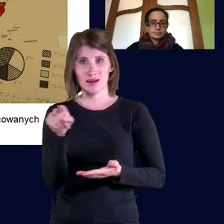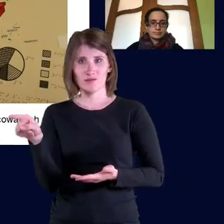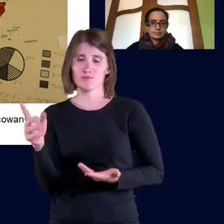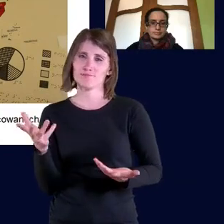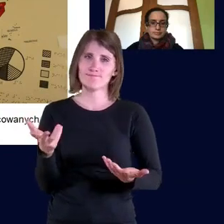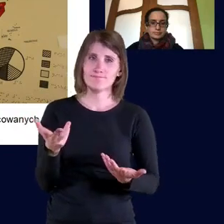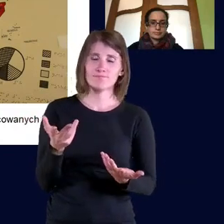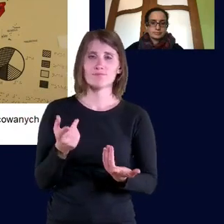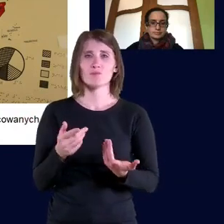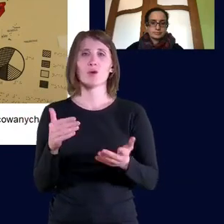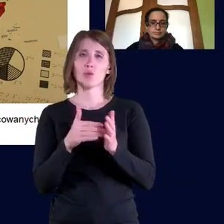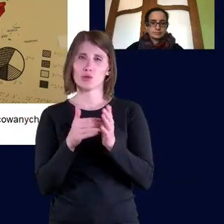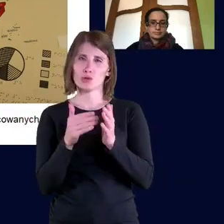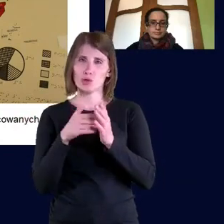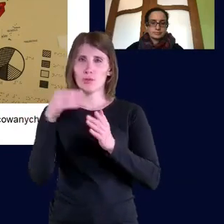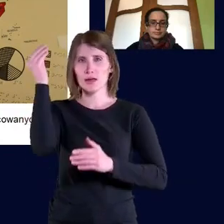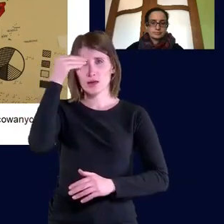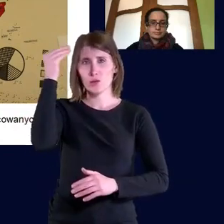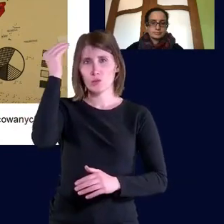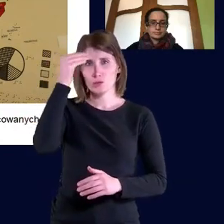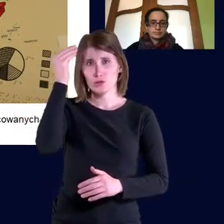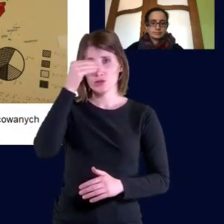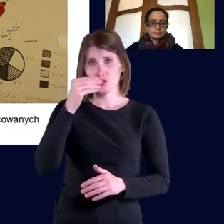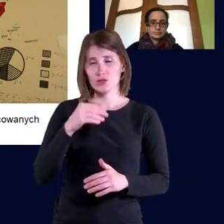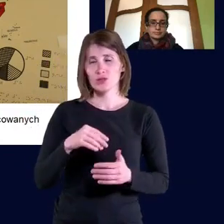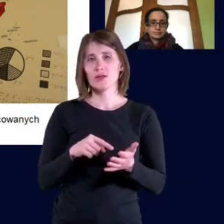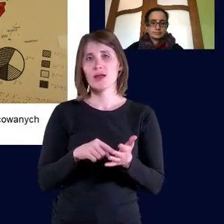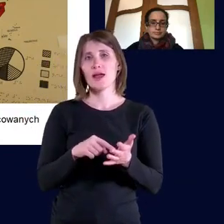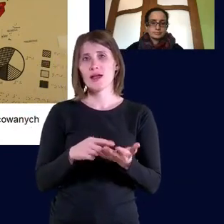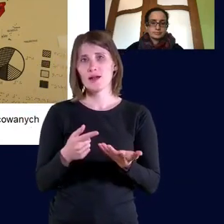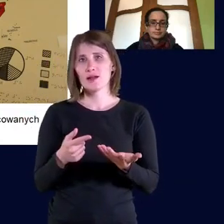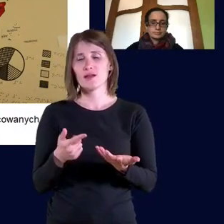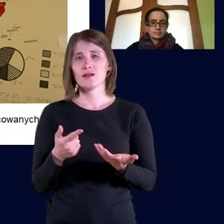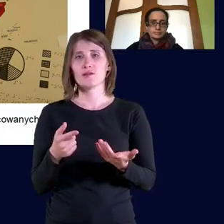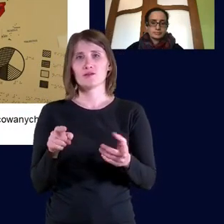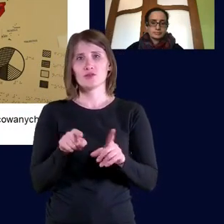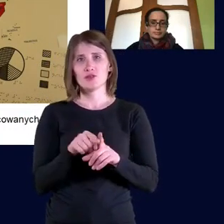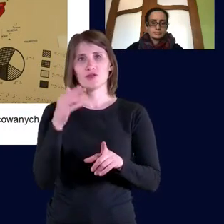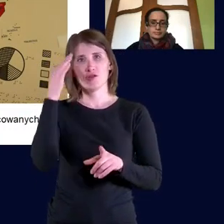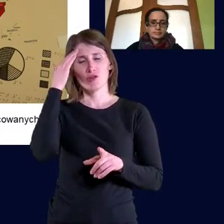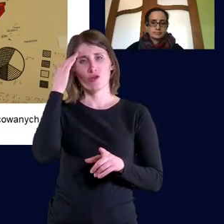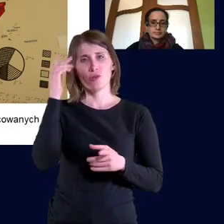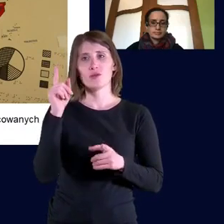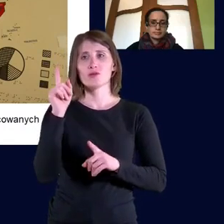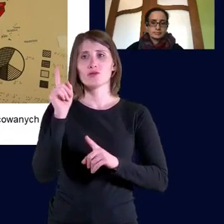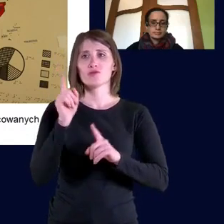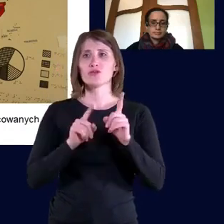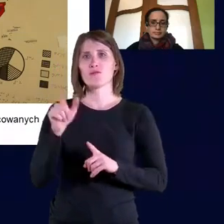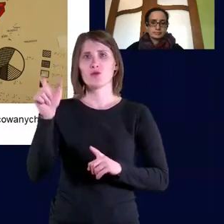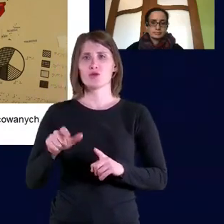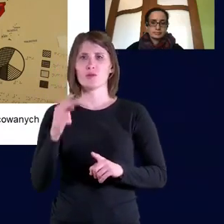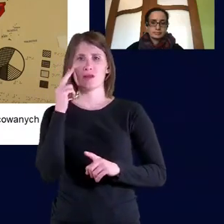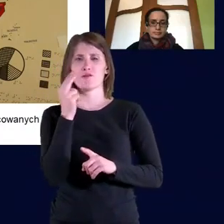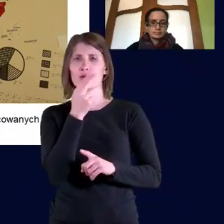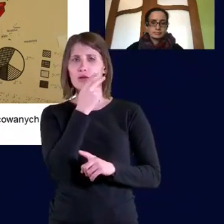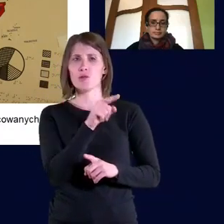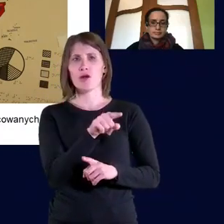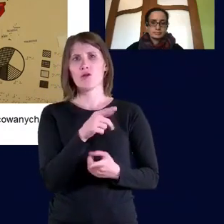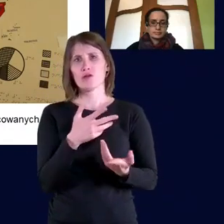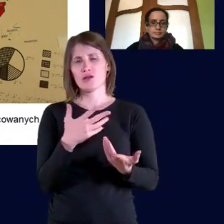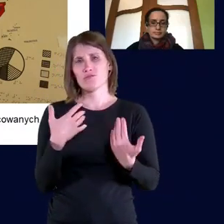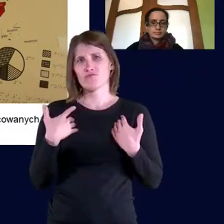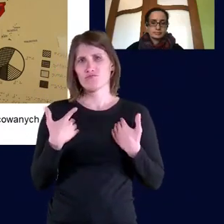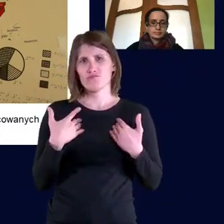można się nauczyć natomiast też warto pamiętać że nie wszystkie osoby niewidome preferują taką formę adaptacji